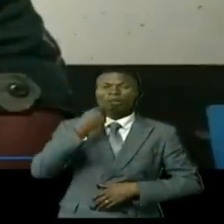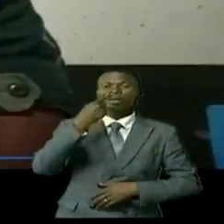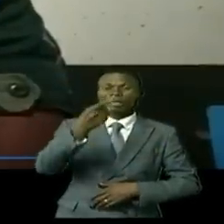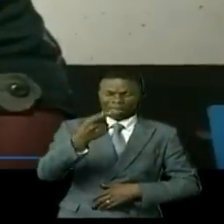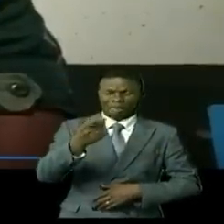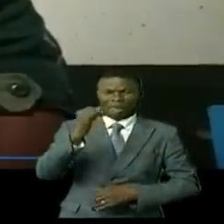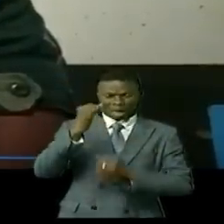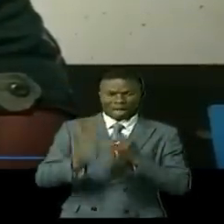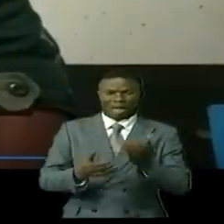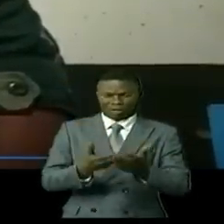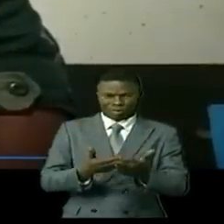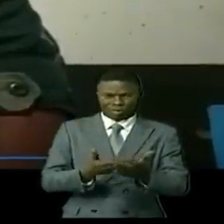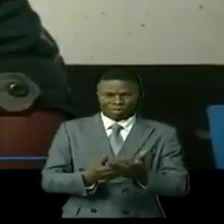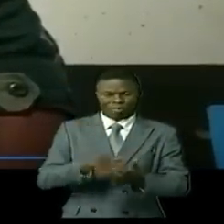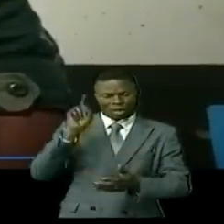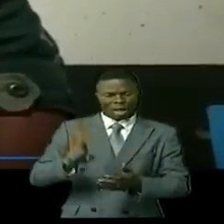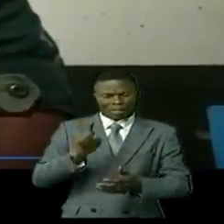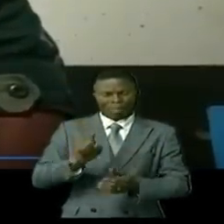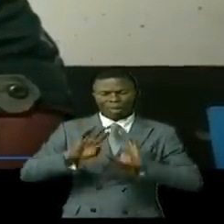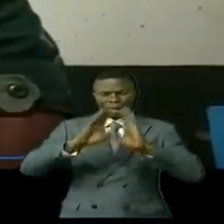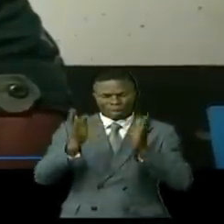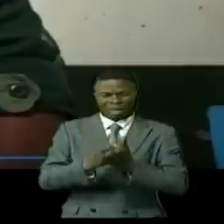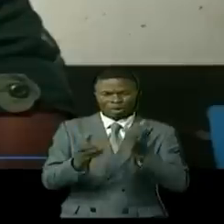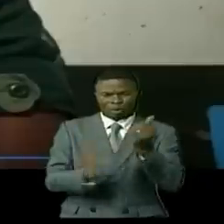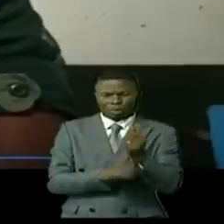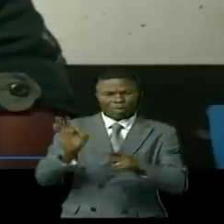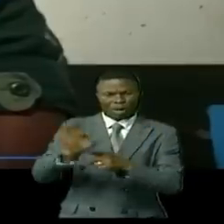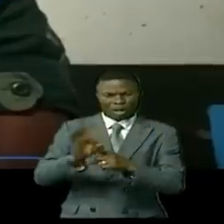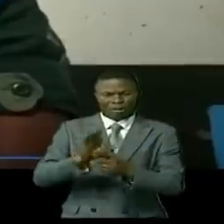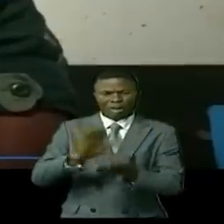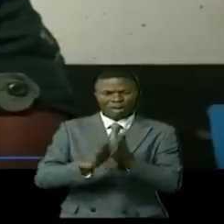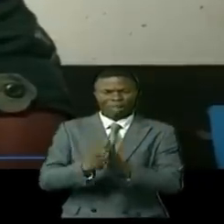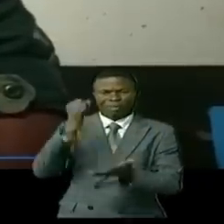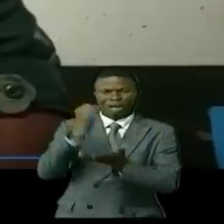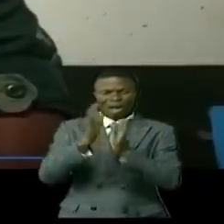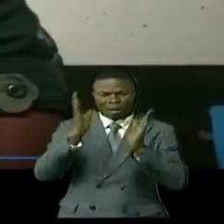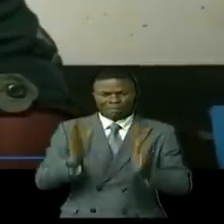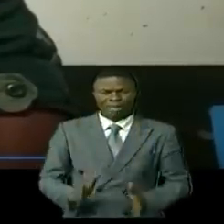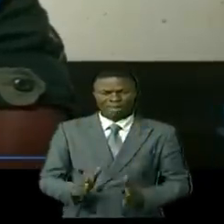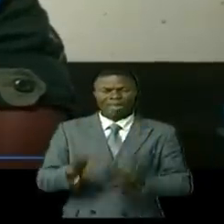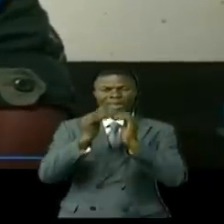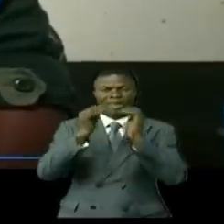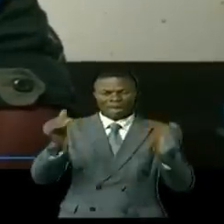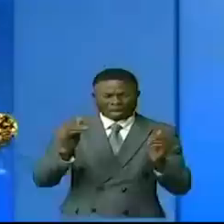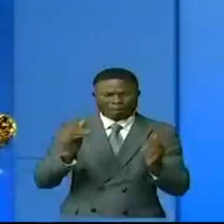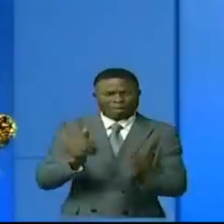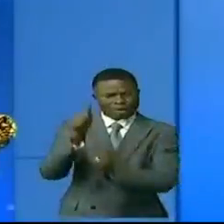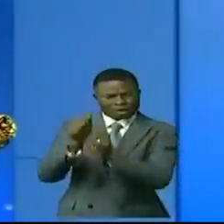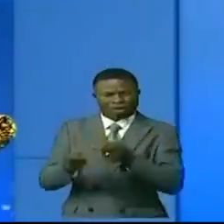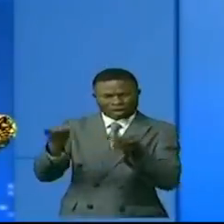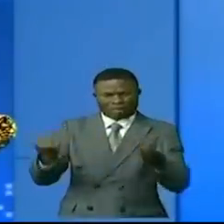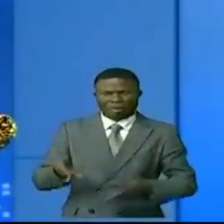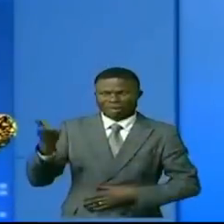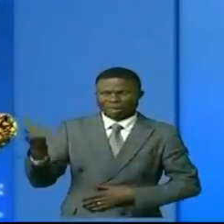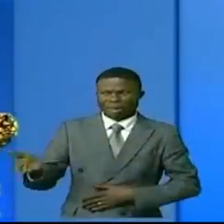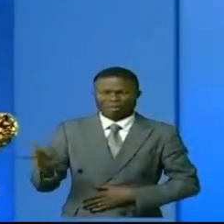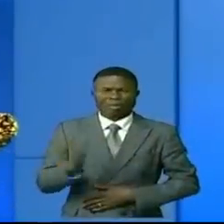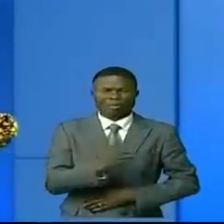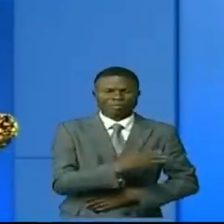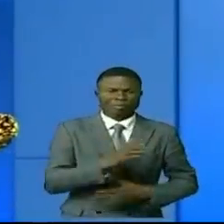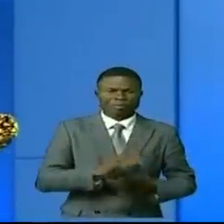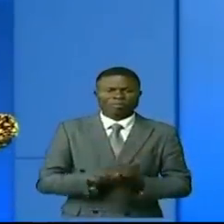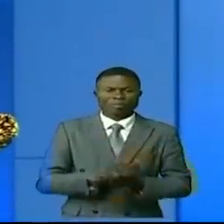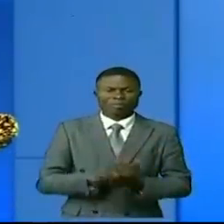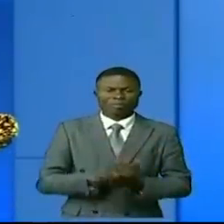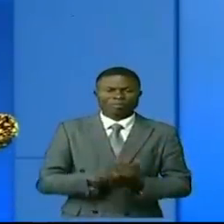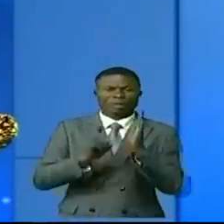assises, attend voir les participants être les ambassadeurs de la paix dans leurs entités respectives. Le programme